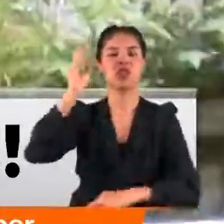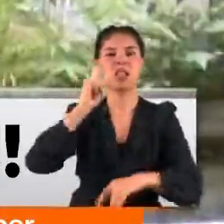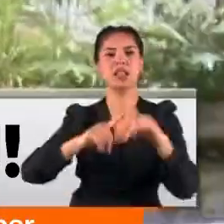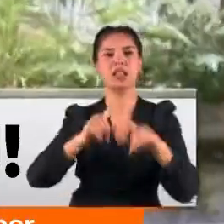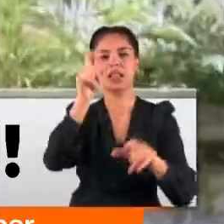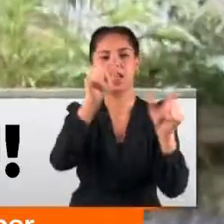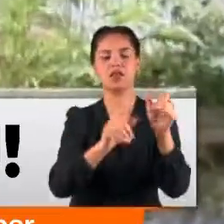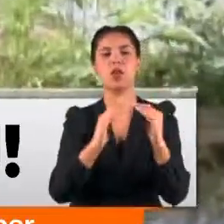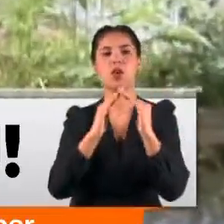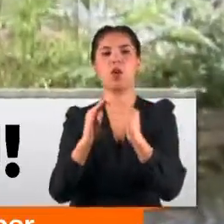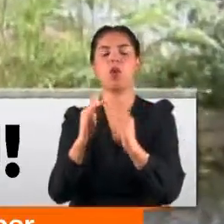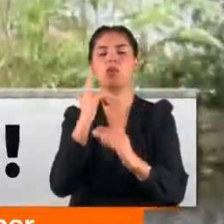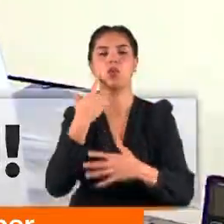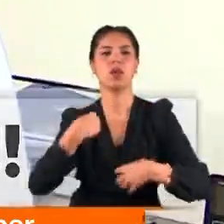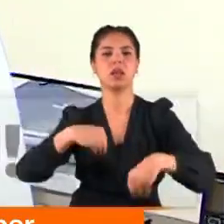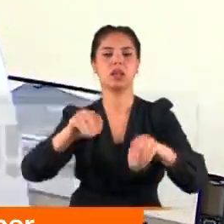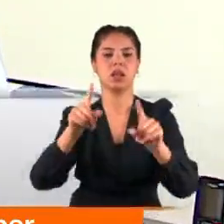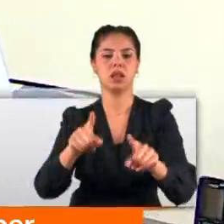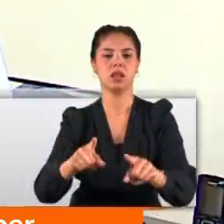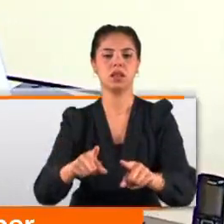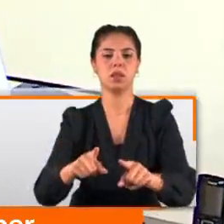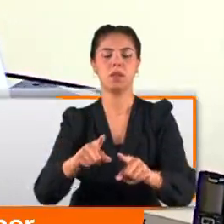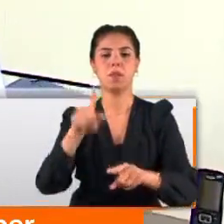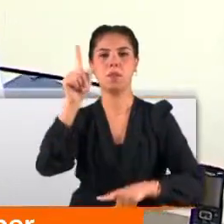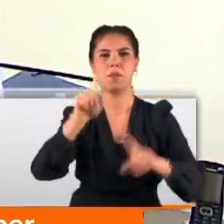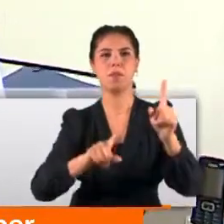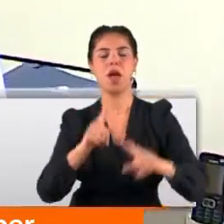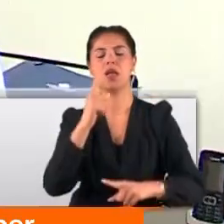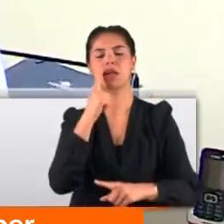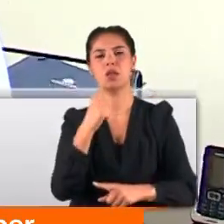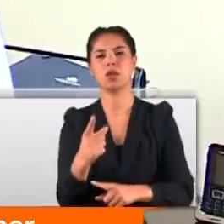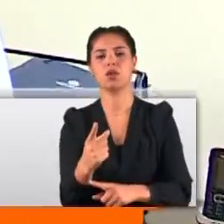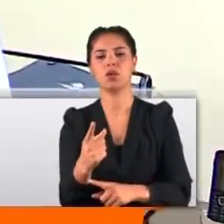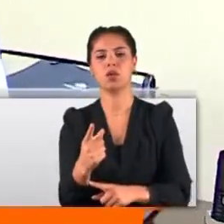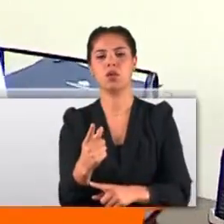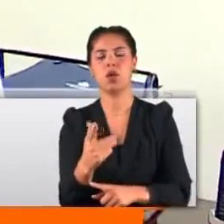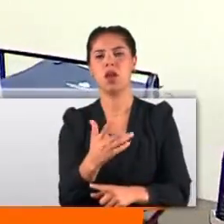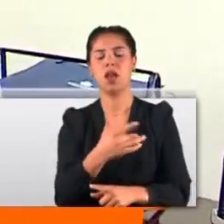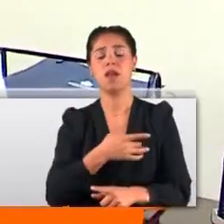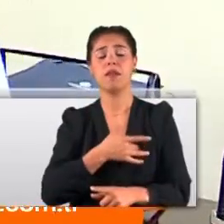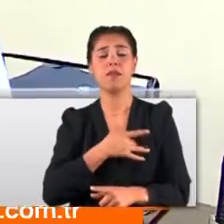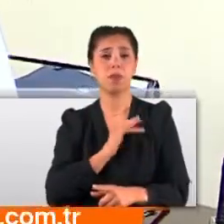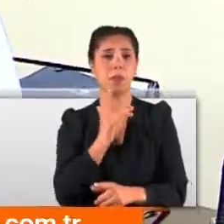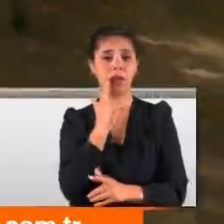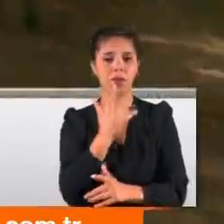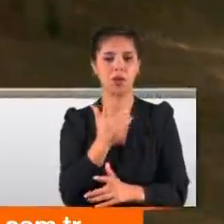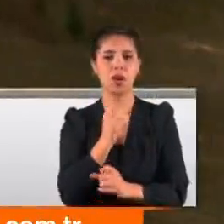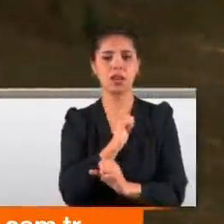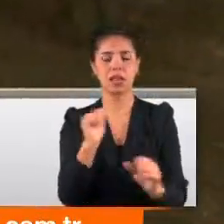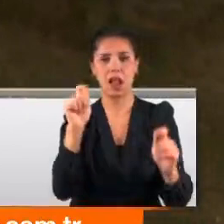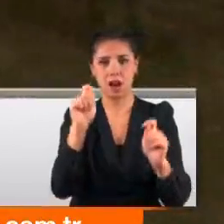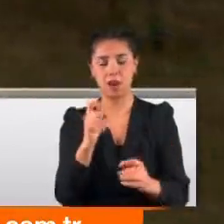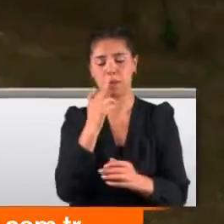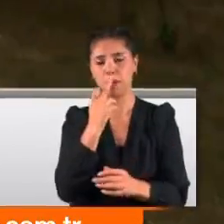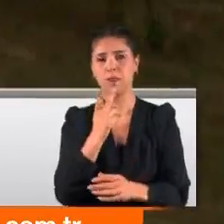keçilere komşuluk vaadi ile satışa çıkıyor birilerinin manevi duygularıyla oynayıp fırsatçılık çok daha kötü bir şey Müslüm Gürses